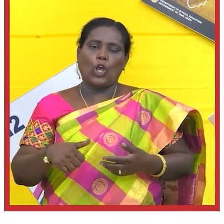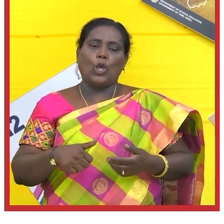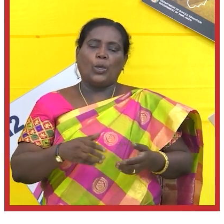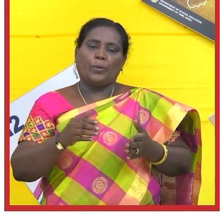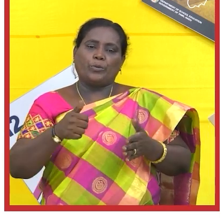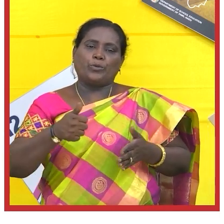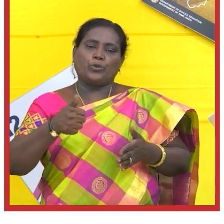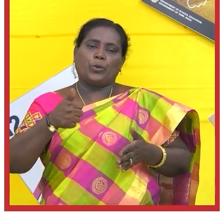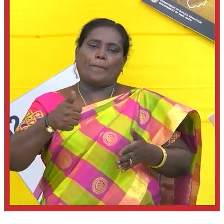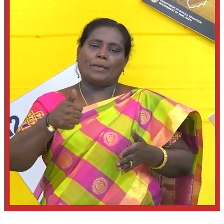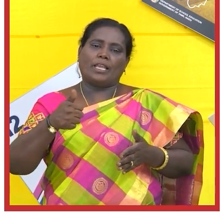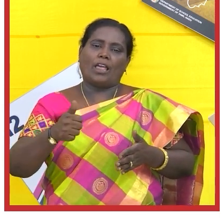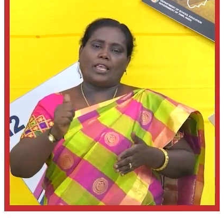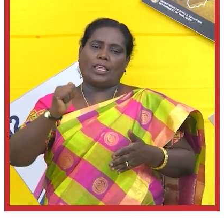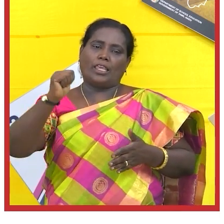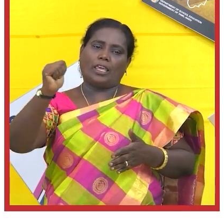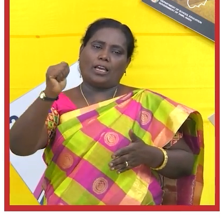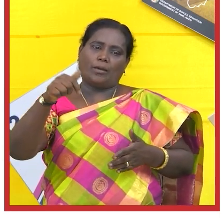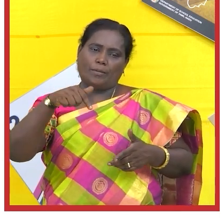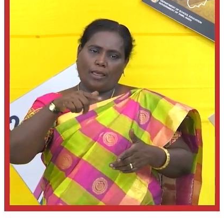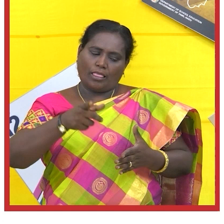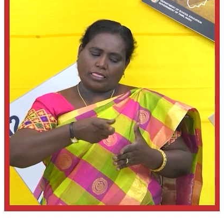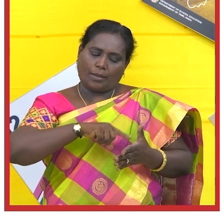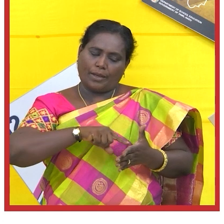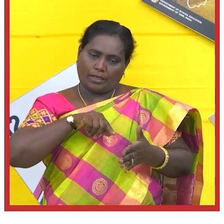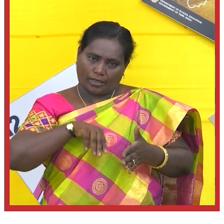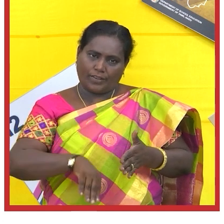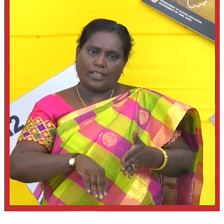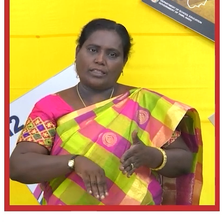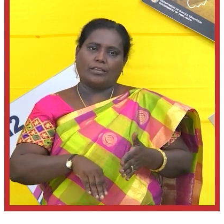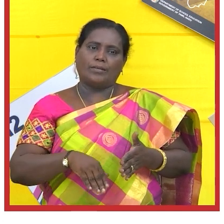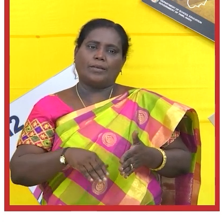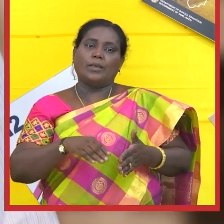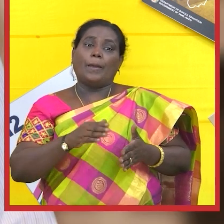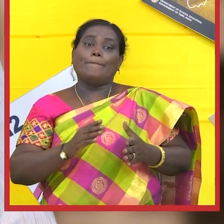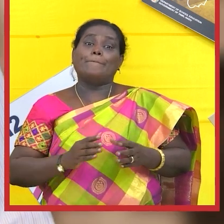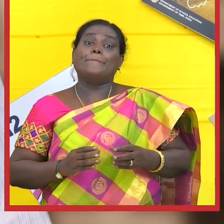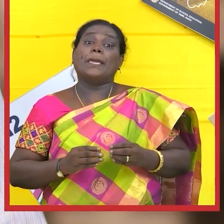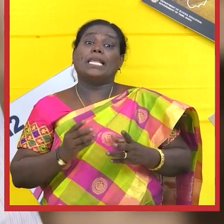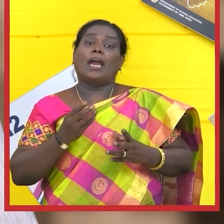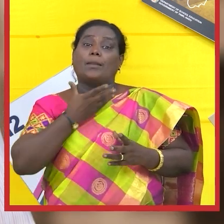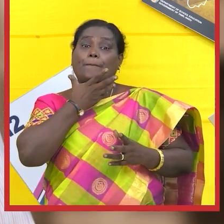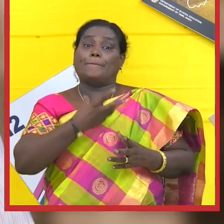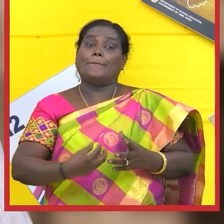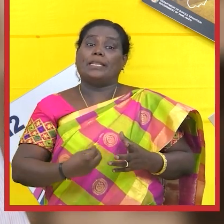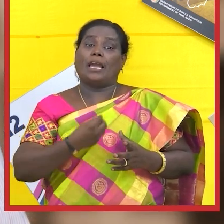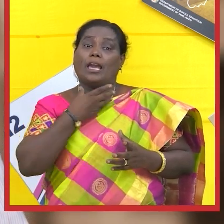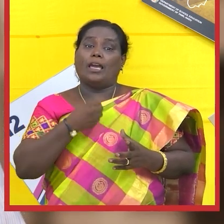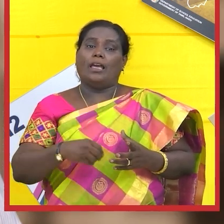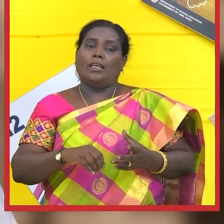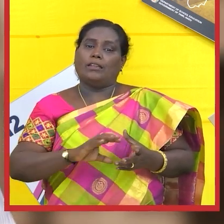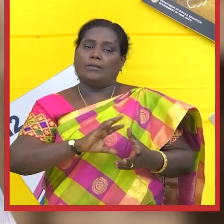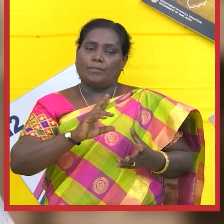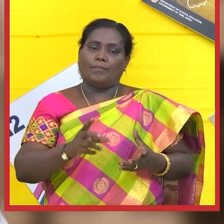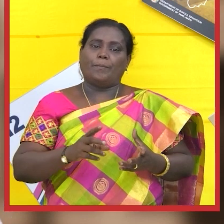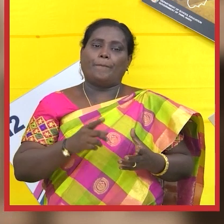இயற்றப்பட்ட சுயமரியாதை இயக்கம் தமிழ்நாட்டிலே ஒரு சமூக மாற்றத்திற்கு வழிவகுத்தது. பெரியார் என்ற பெயரே அவருக்கு ஒரு பெண்கள்